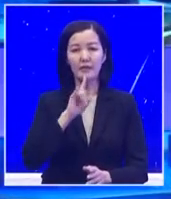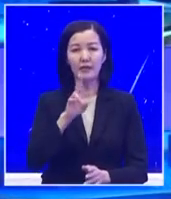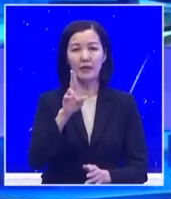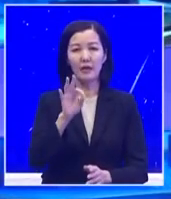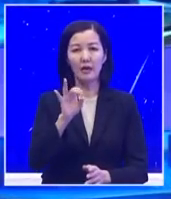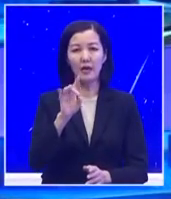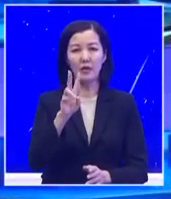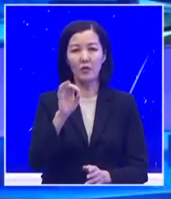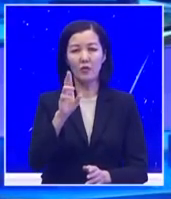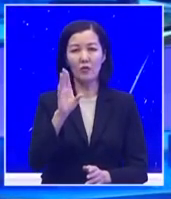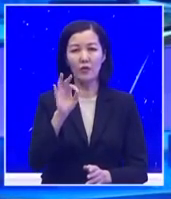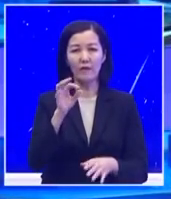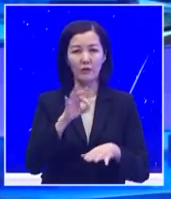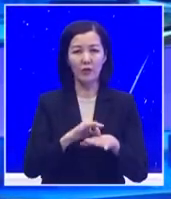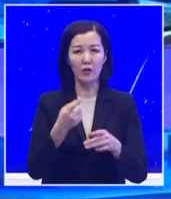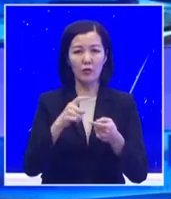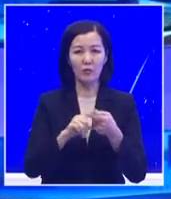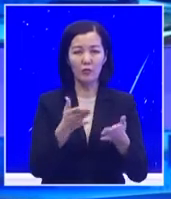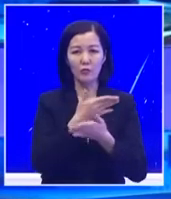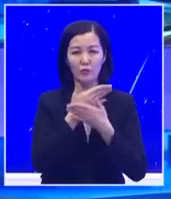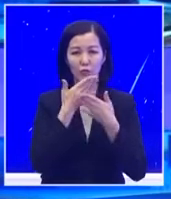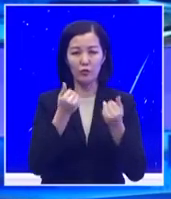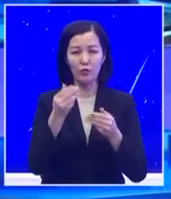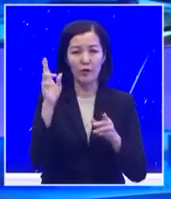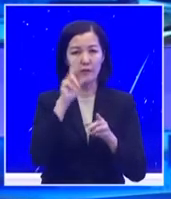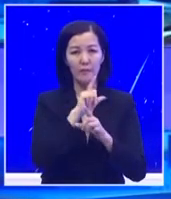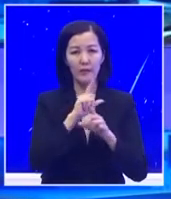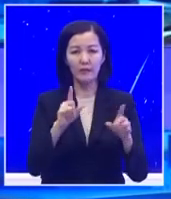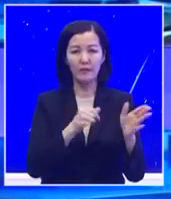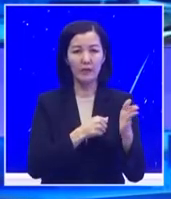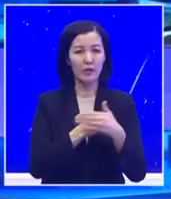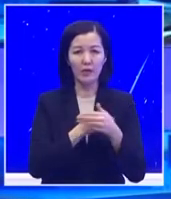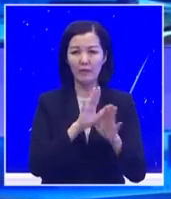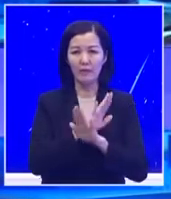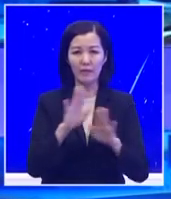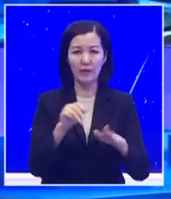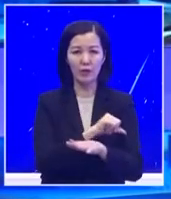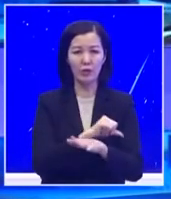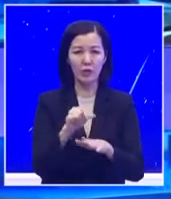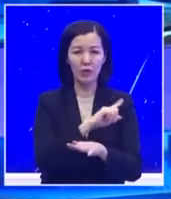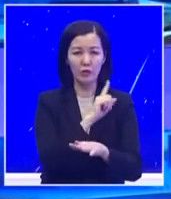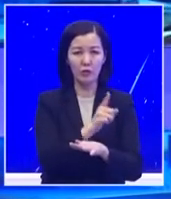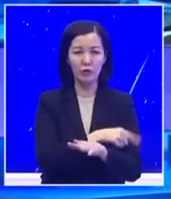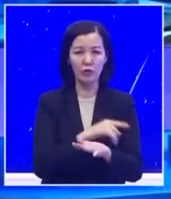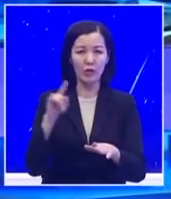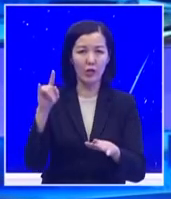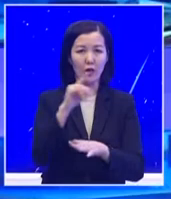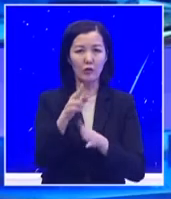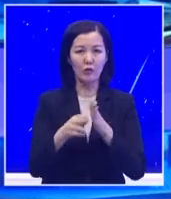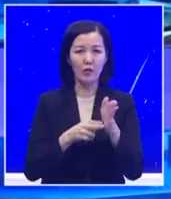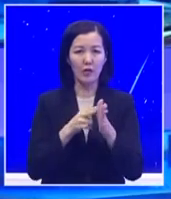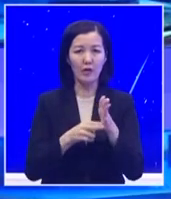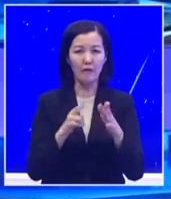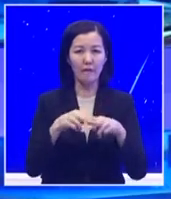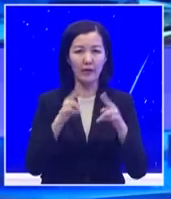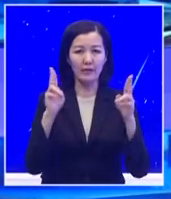Елімізде коронавирус жоқ, сондықтан мектептер карантинге жабылмайды. Шекарадағы бақылау күшейтілген. Әуежайлар мен теміржол вокзалдары қатаң